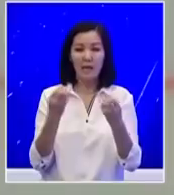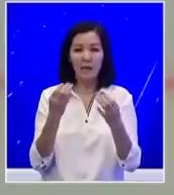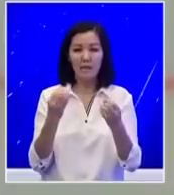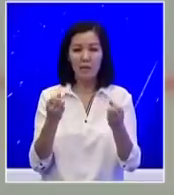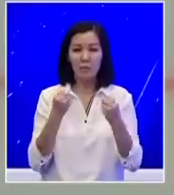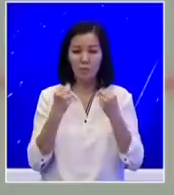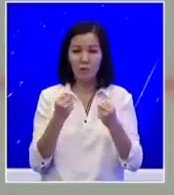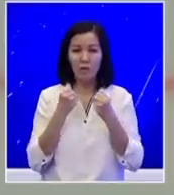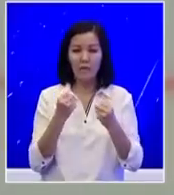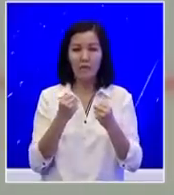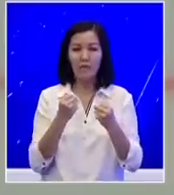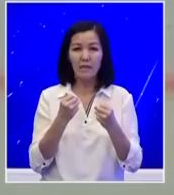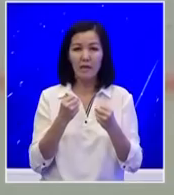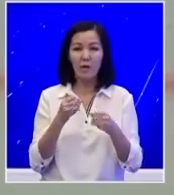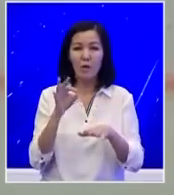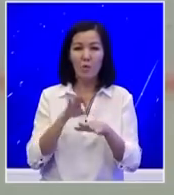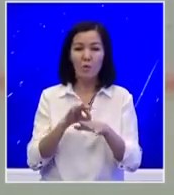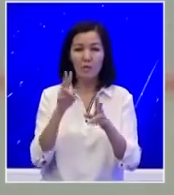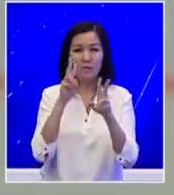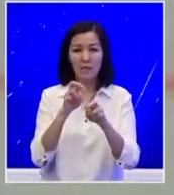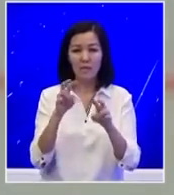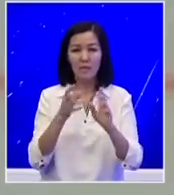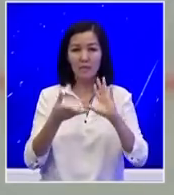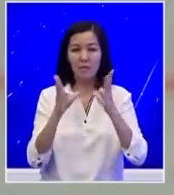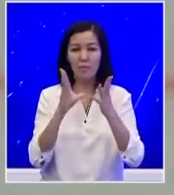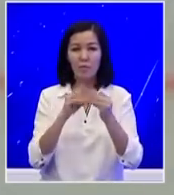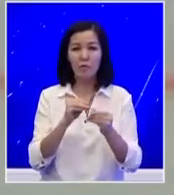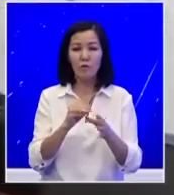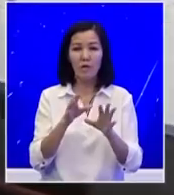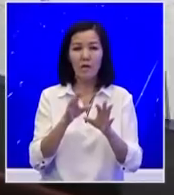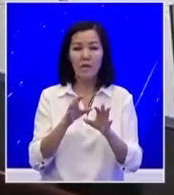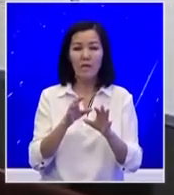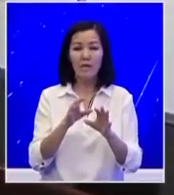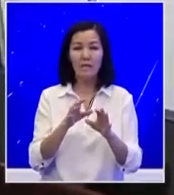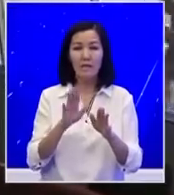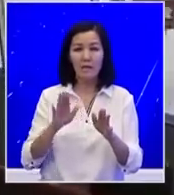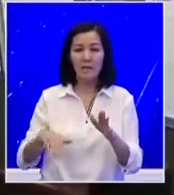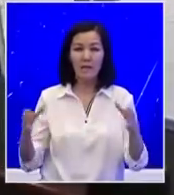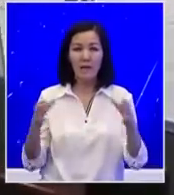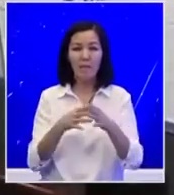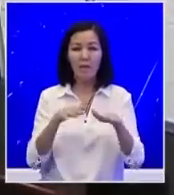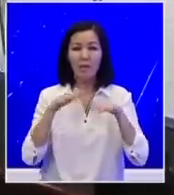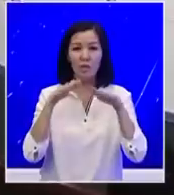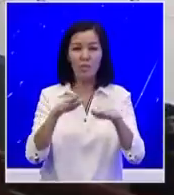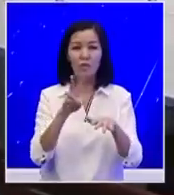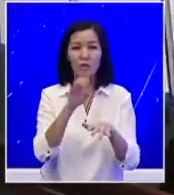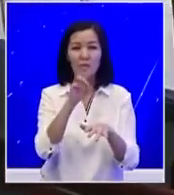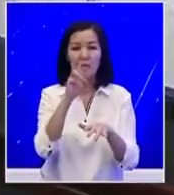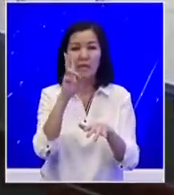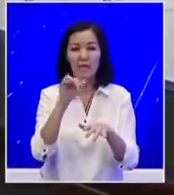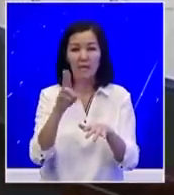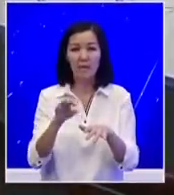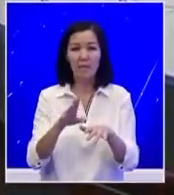Тимо Хултуненнің өткізген COVID-19 сынақтары оң нәтиже көрсеткен. Артынша команда шабуылшысы Никита Бастрикин